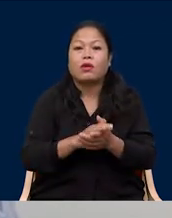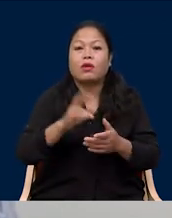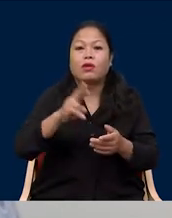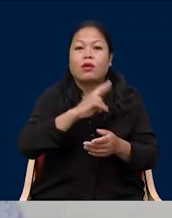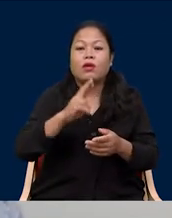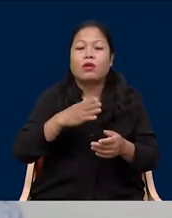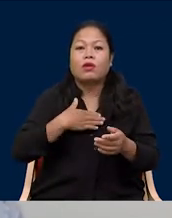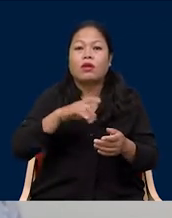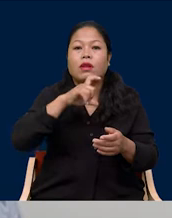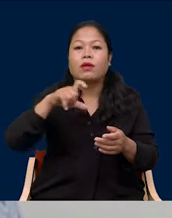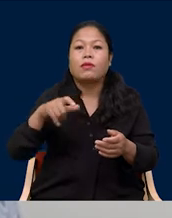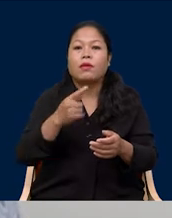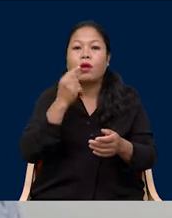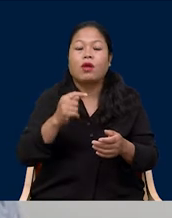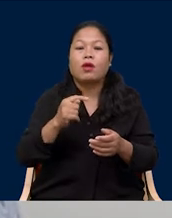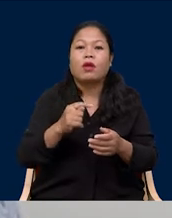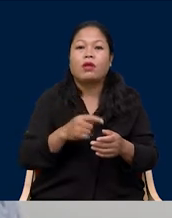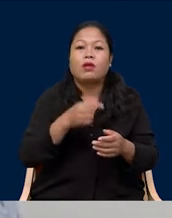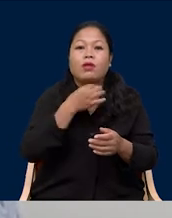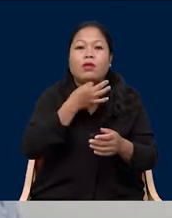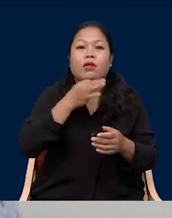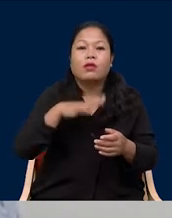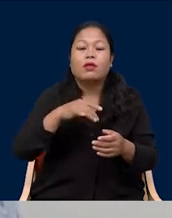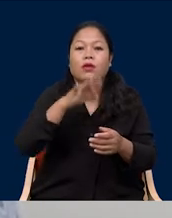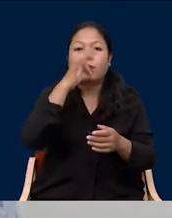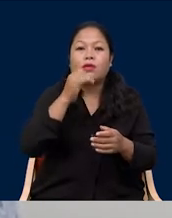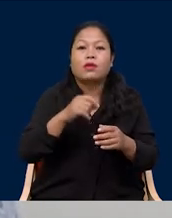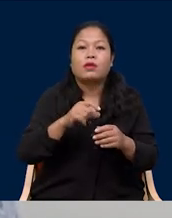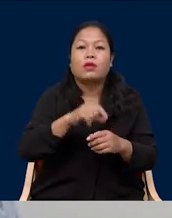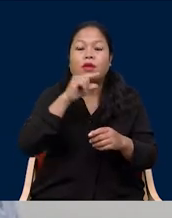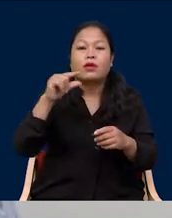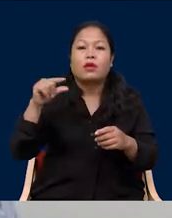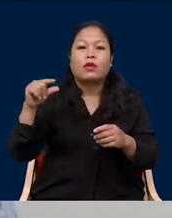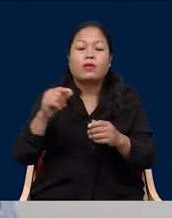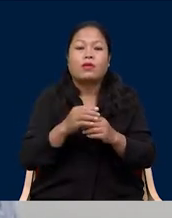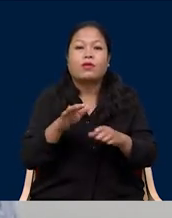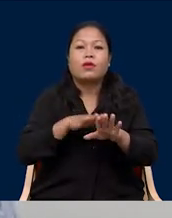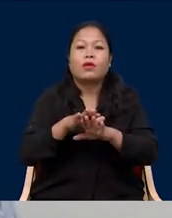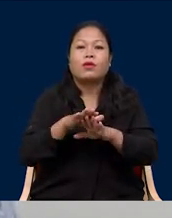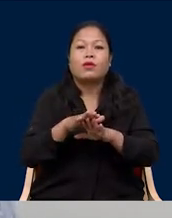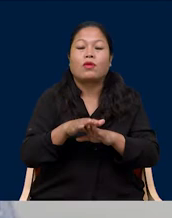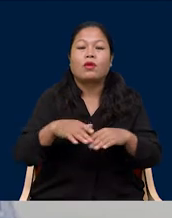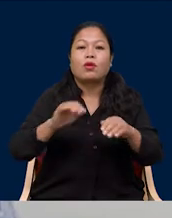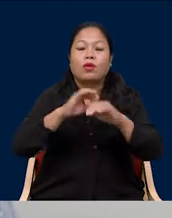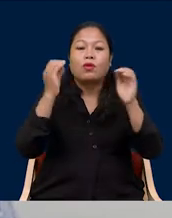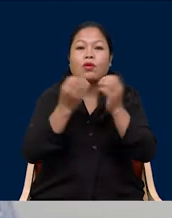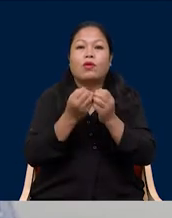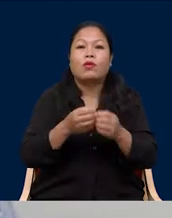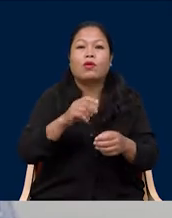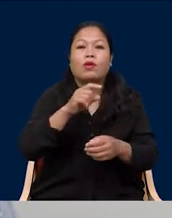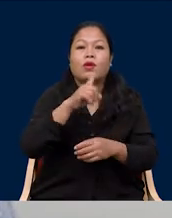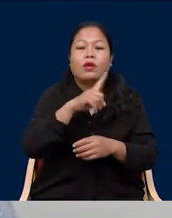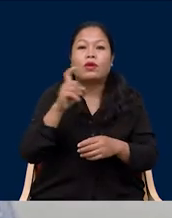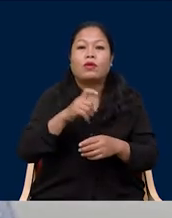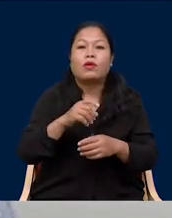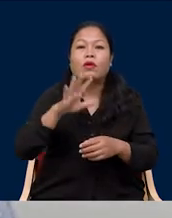गरिराखेका छौँ र हाम्रो नेपालको अहिलेको प्रतिबद्धता र हाम्रो विषयवस्तु भनेको ग्लोबल टेम्परेचरलाई